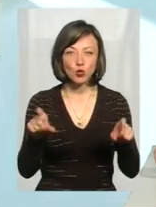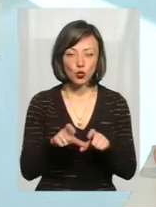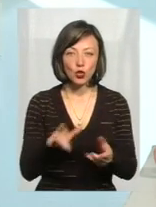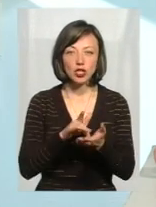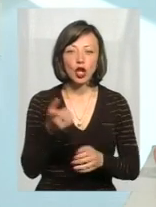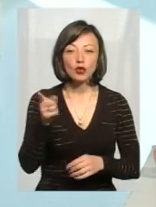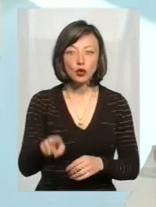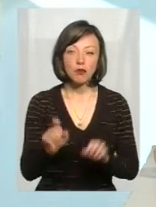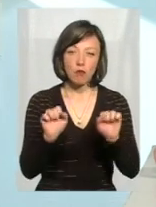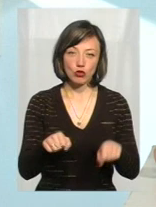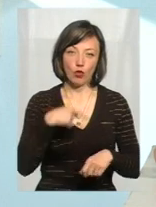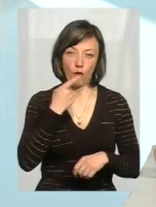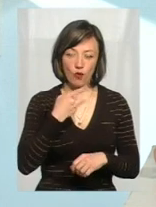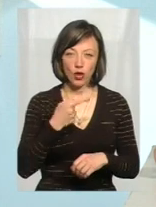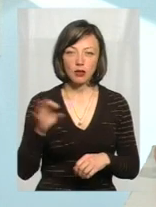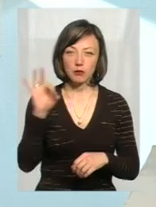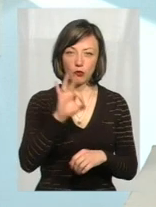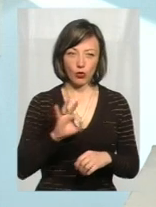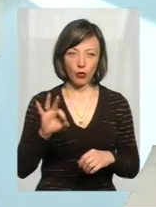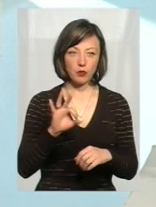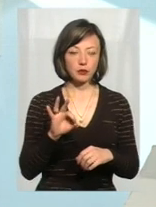Лише тоді можна говорити про